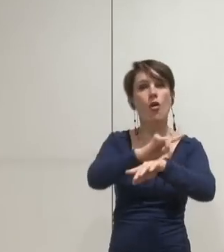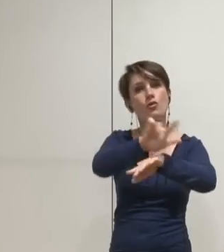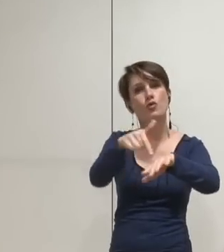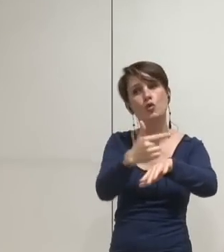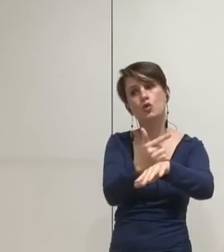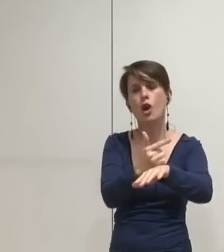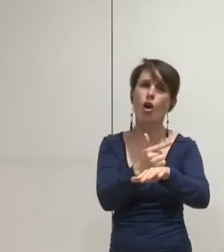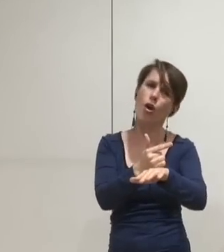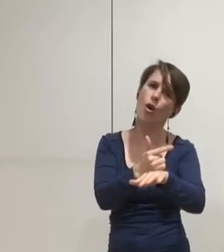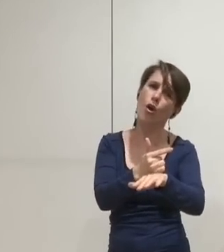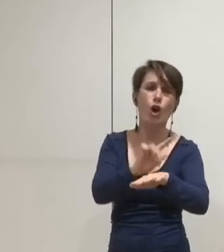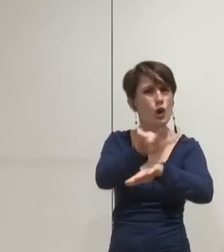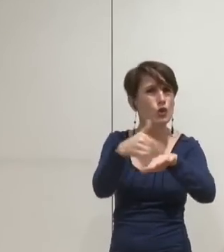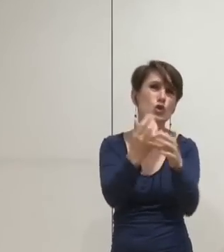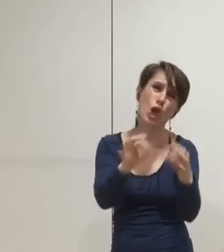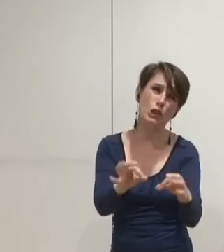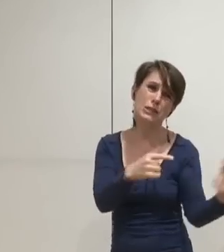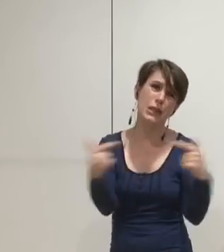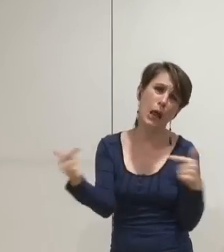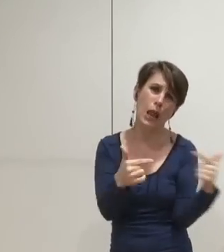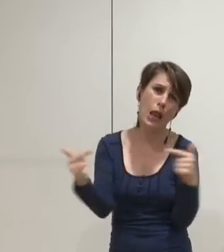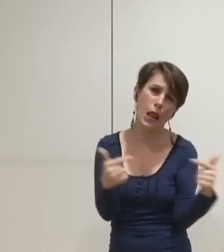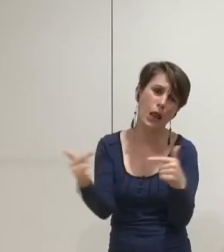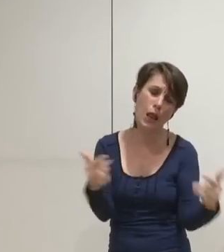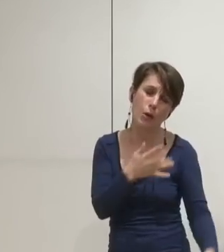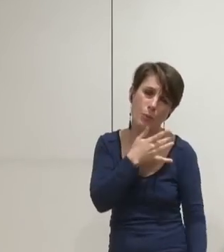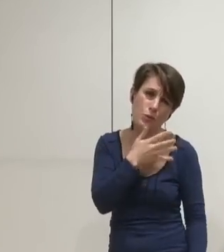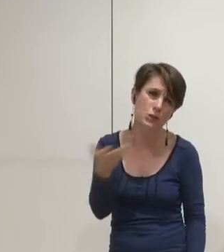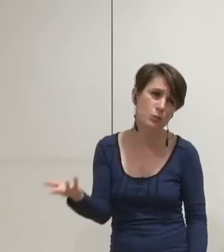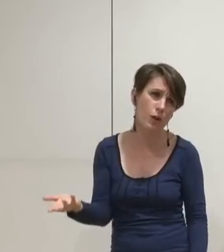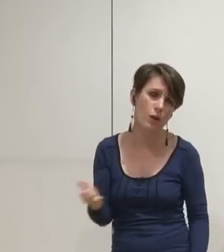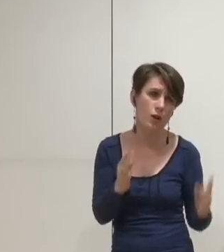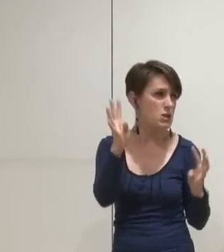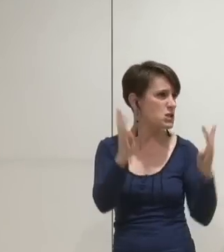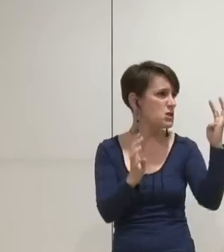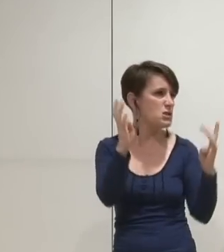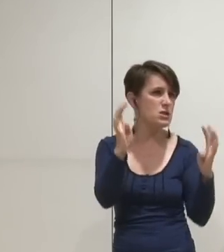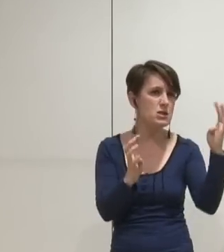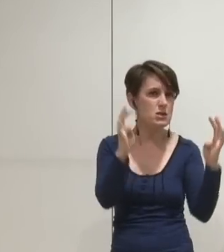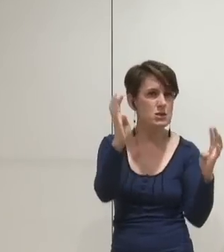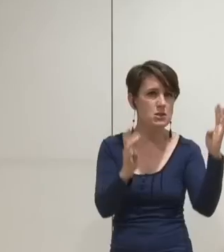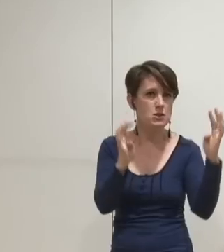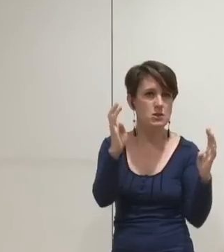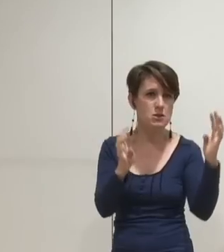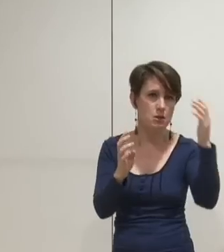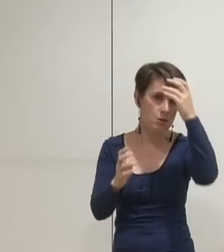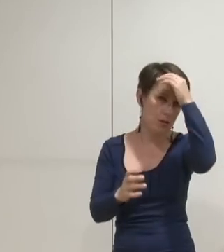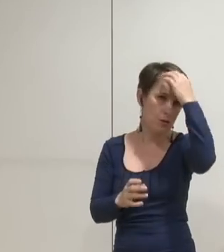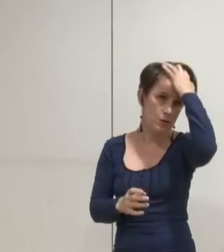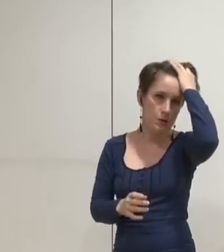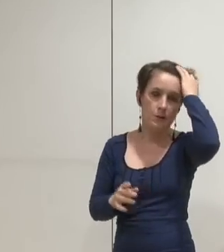non ça fait quand même 2h10 que nous sommes sur le sujet hein doncépu à une question